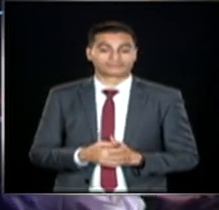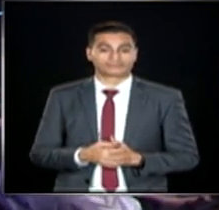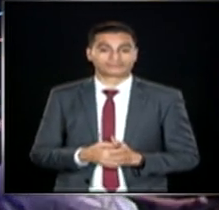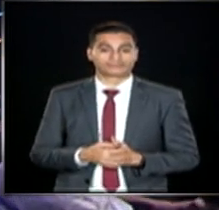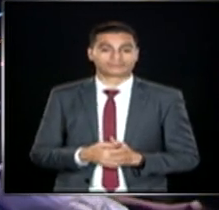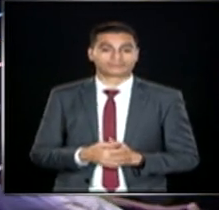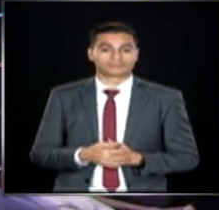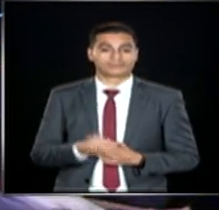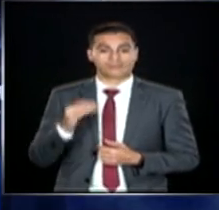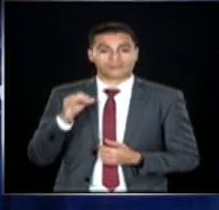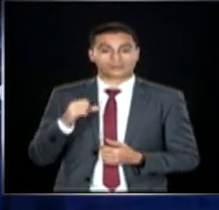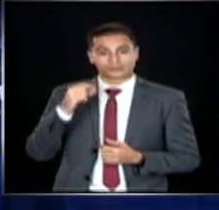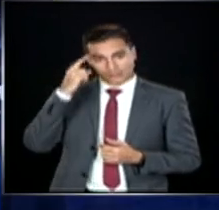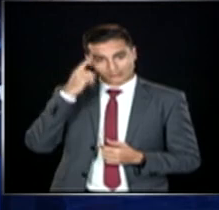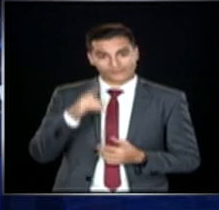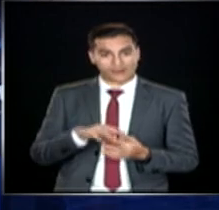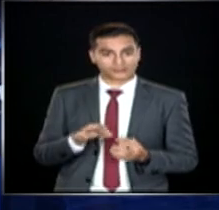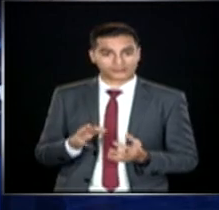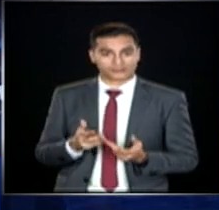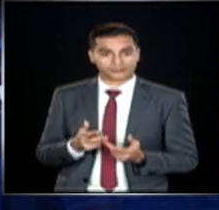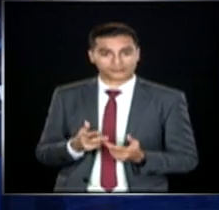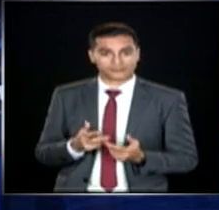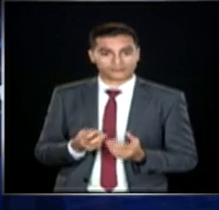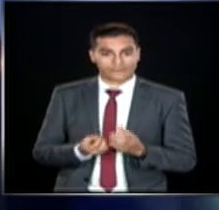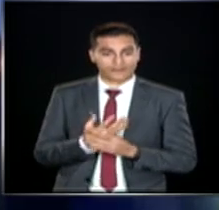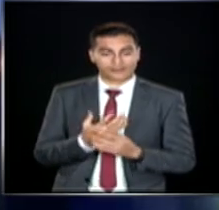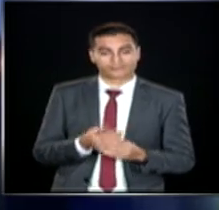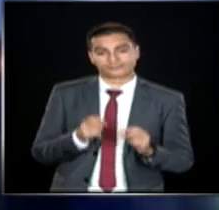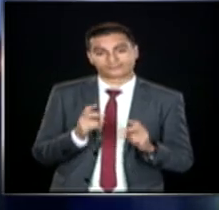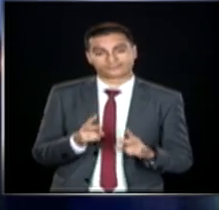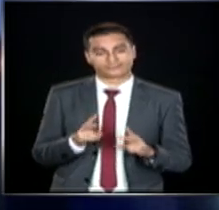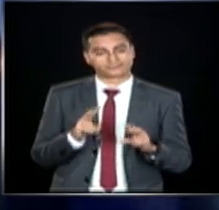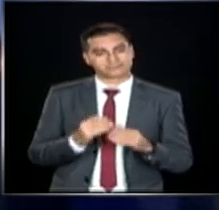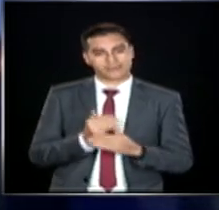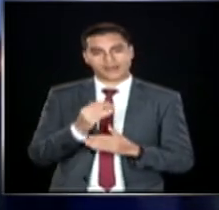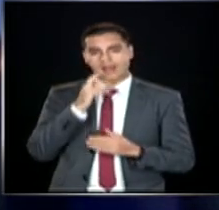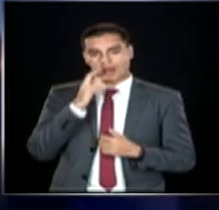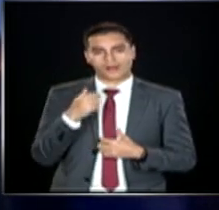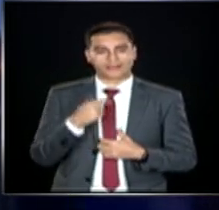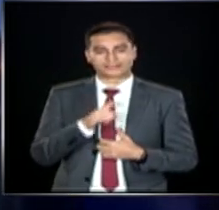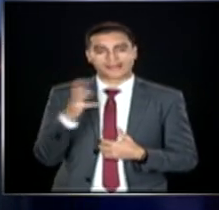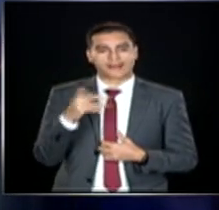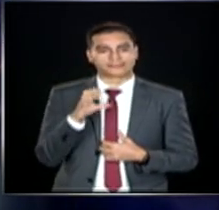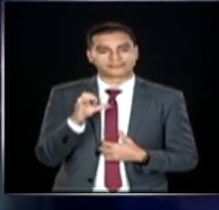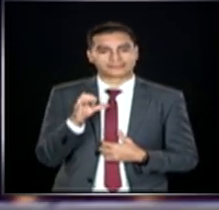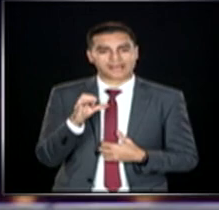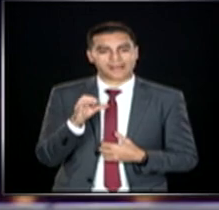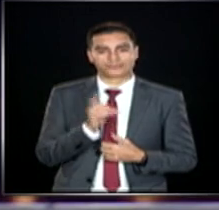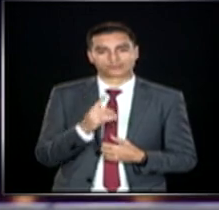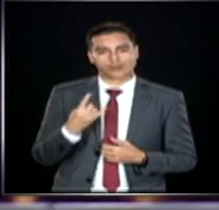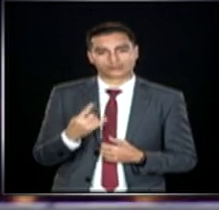ايه رايك يا محمود؟ عايز تعرف يوسف عمل ايه ولا لا؟ مفاجأة. مفاجأة. طيب انا سألت 9 اسئلة من 10.